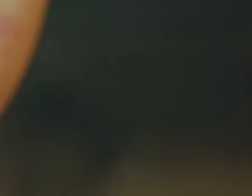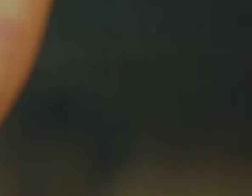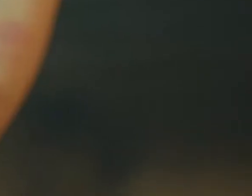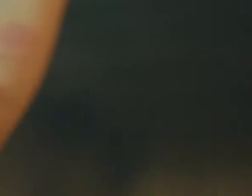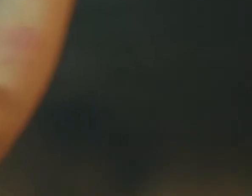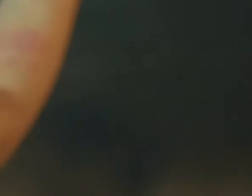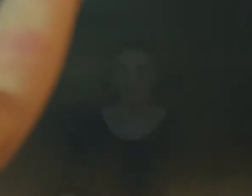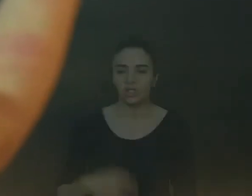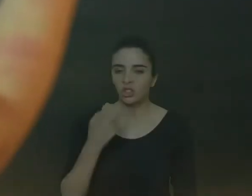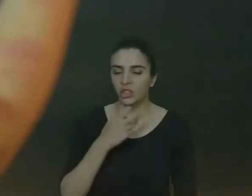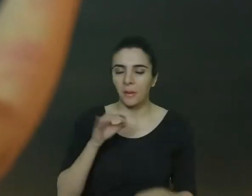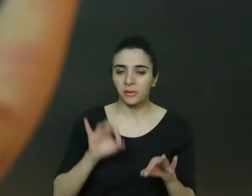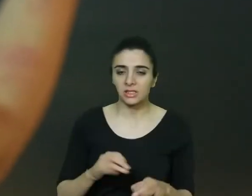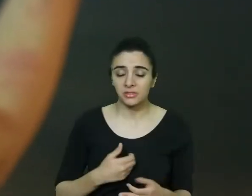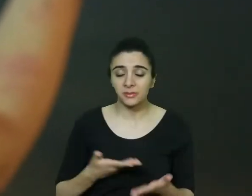gidiyorum.